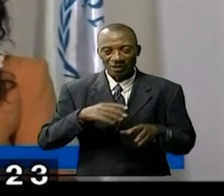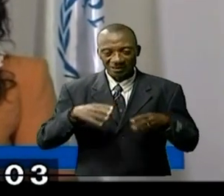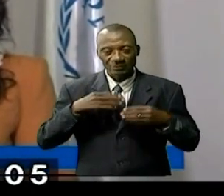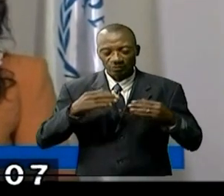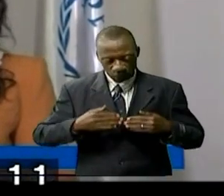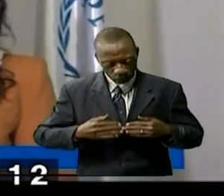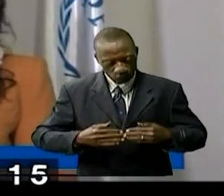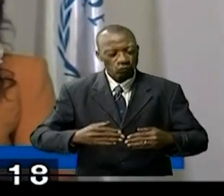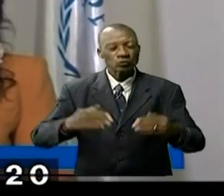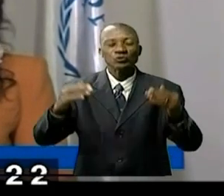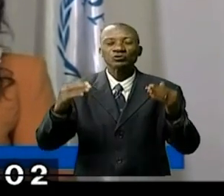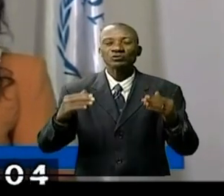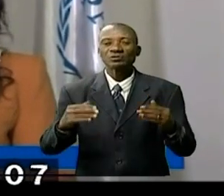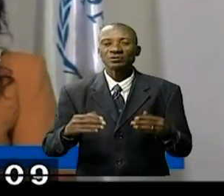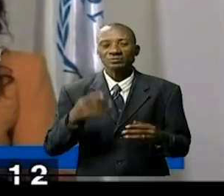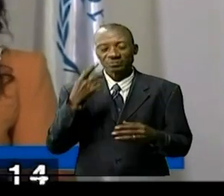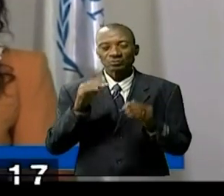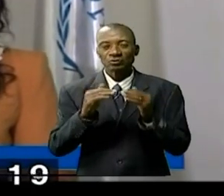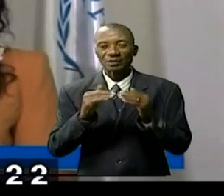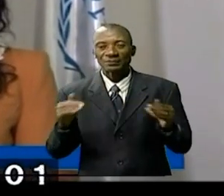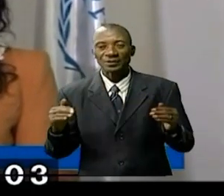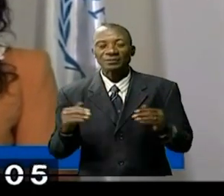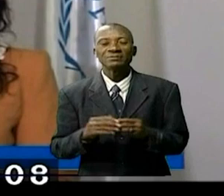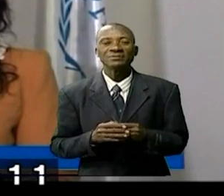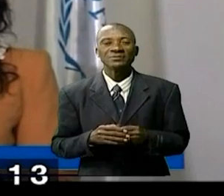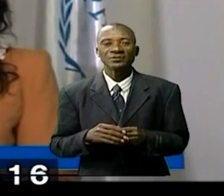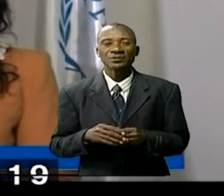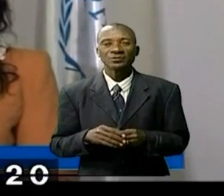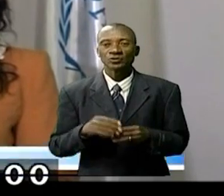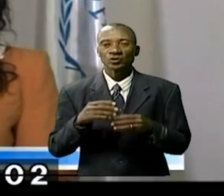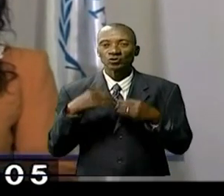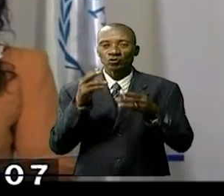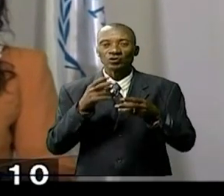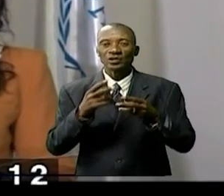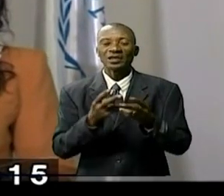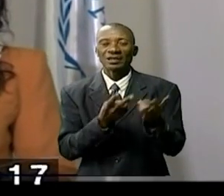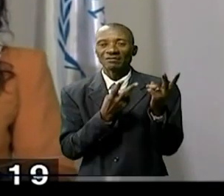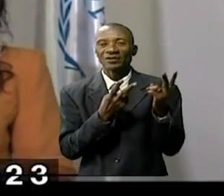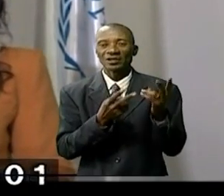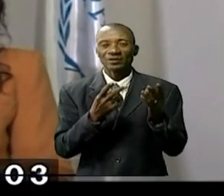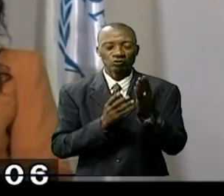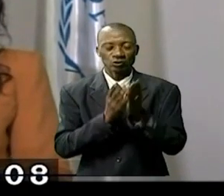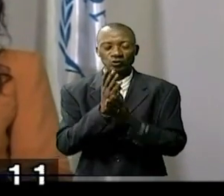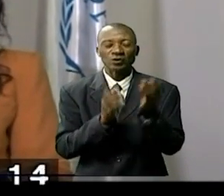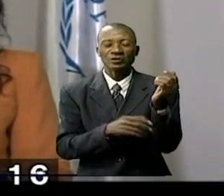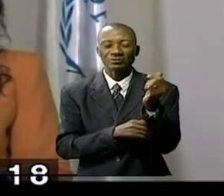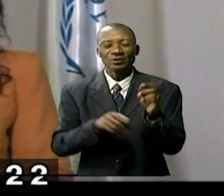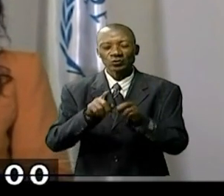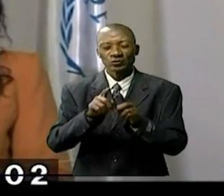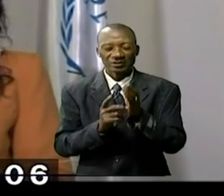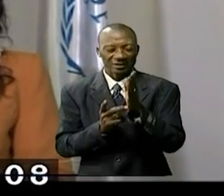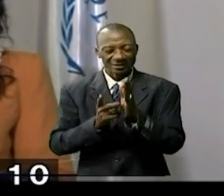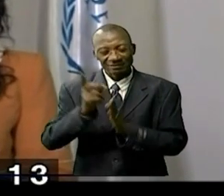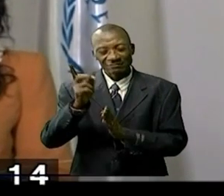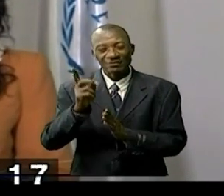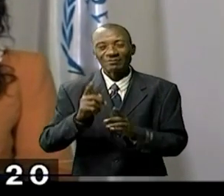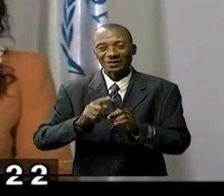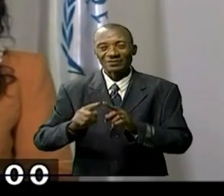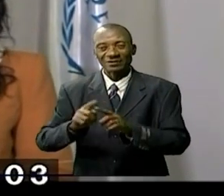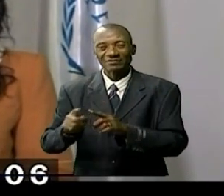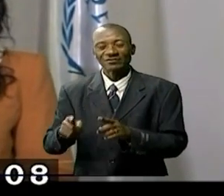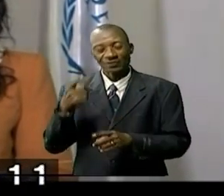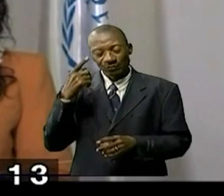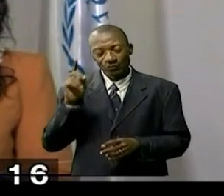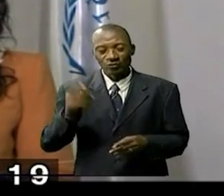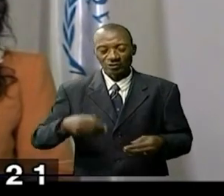paix la vulgarisation des droits humains et le développement par des activités bienfaisante pour la jeunesse en rdc et à